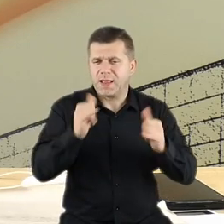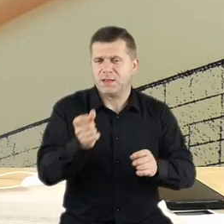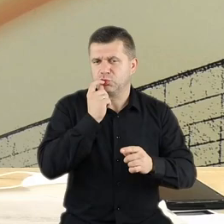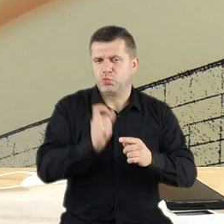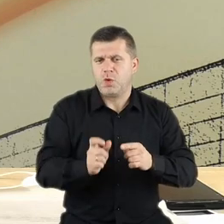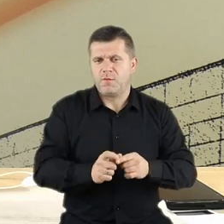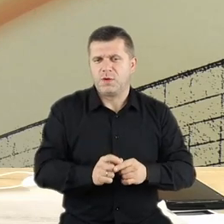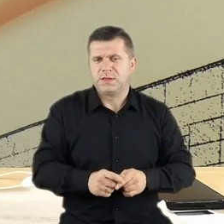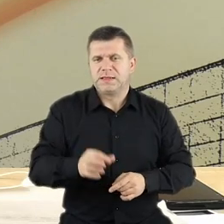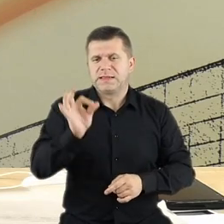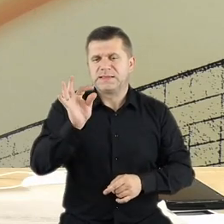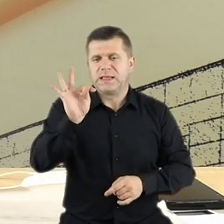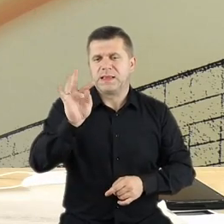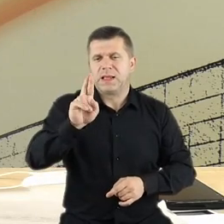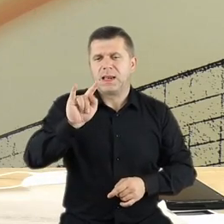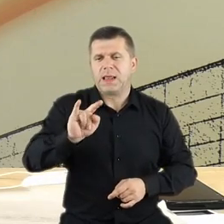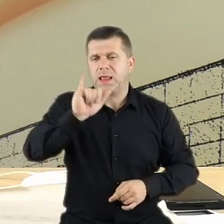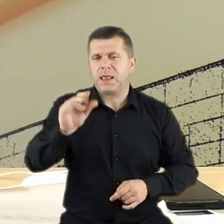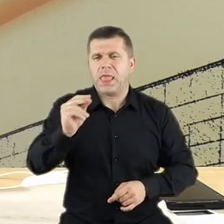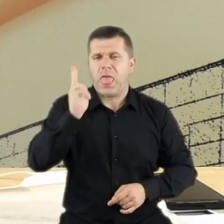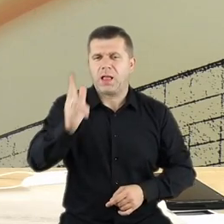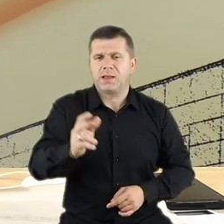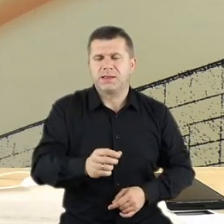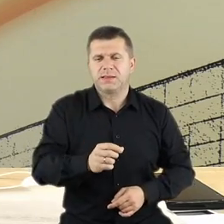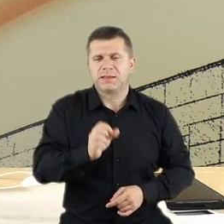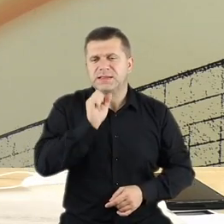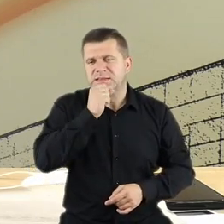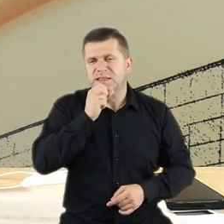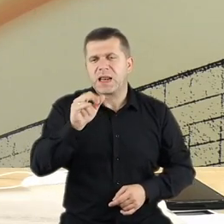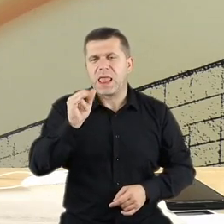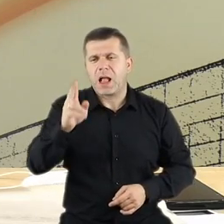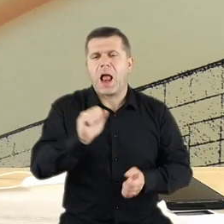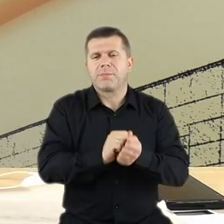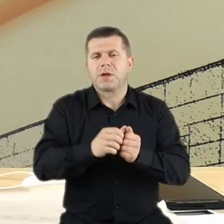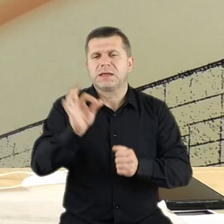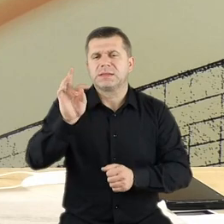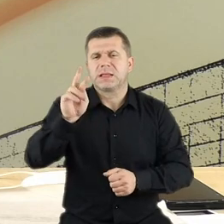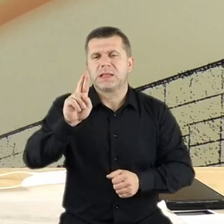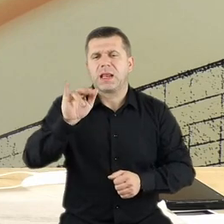określeń na przykład stryjek Czy ktoś wie kto to jest stryjek czy stryjenka